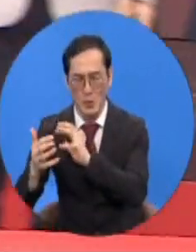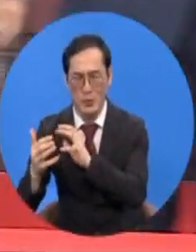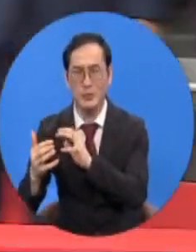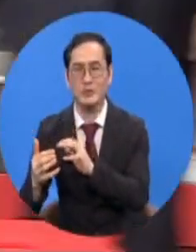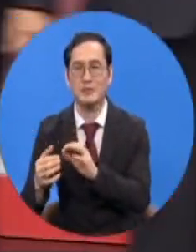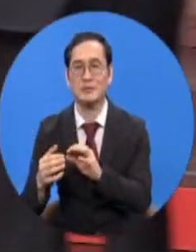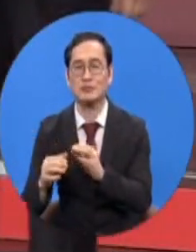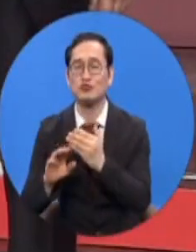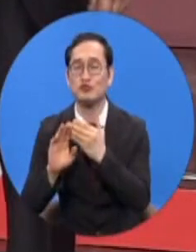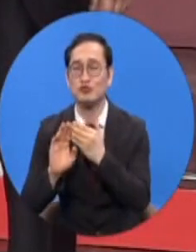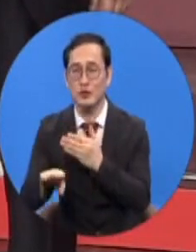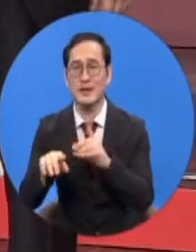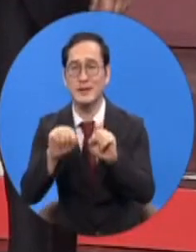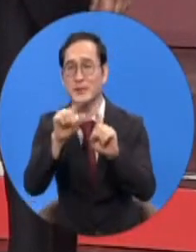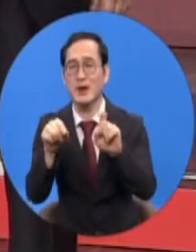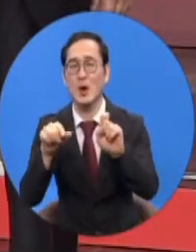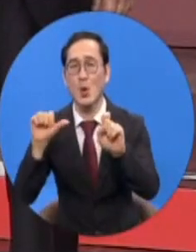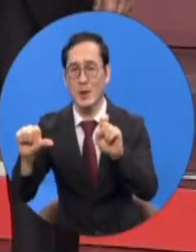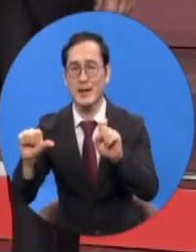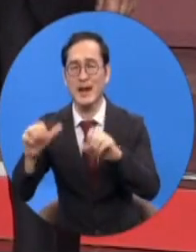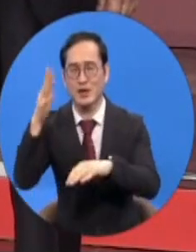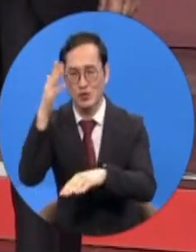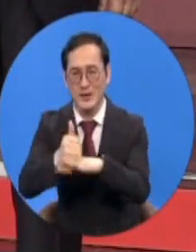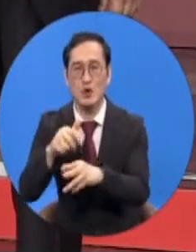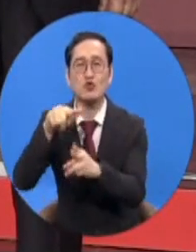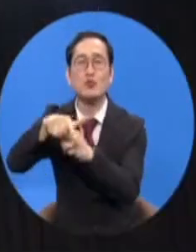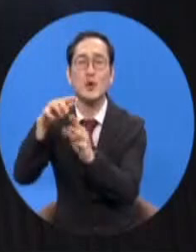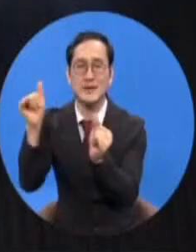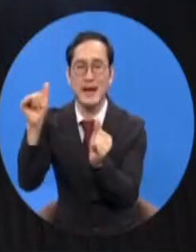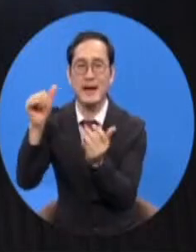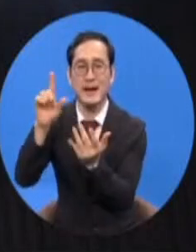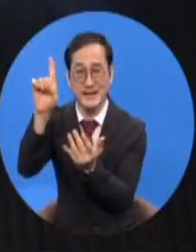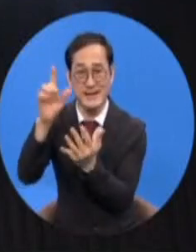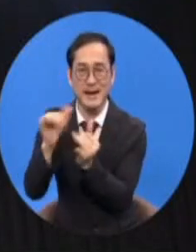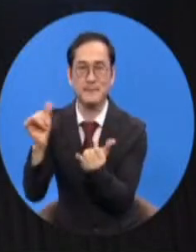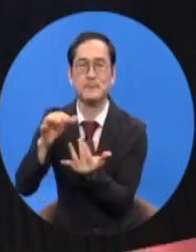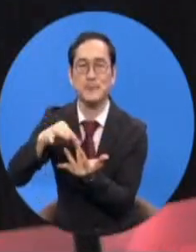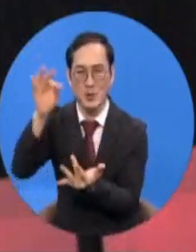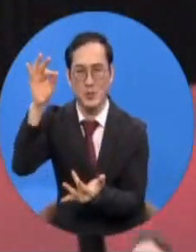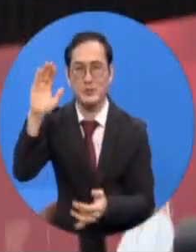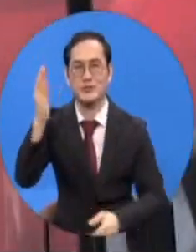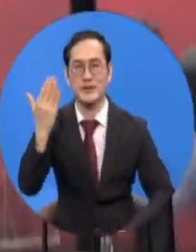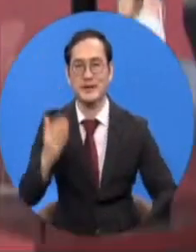11월 5일 최종 후보자를 결정합니다. 지금까지 국회에서 전해드렸습니다.